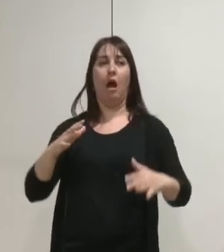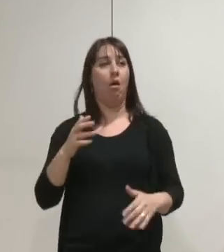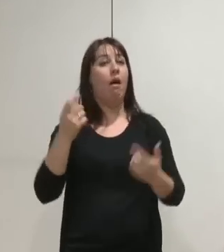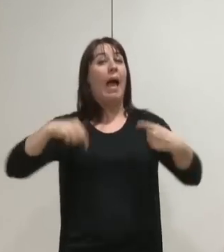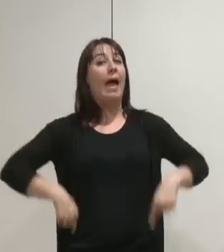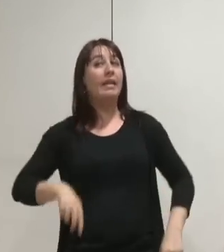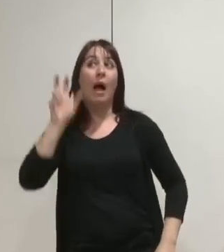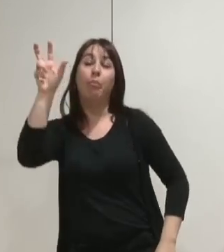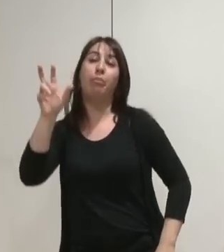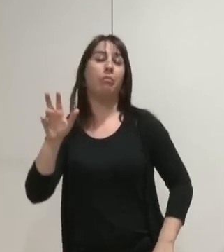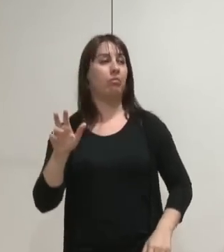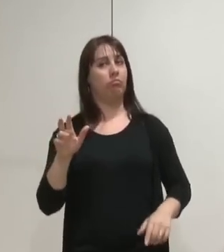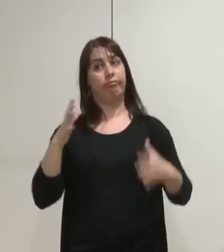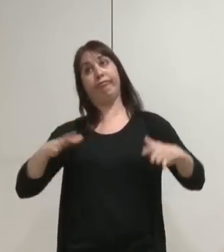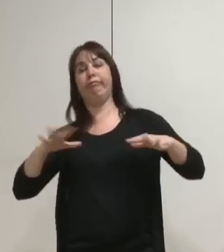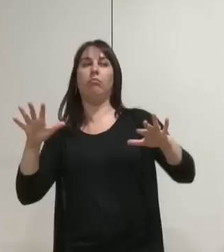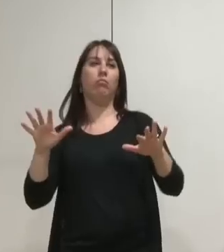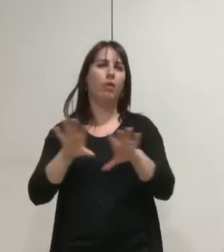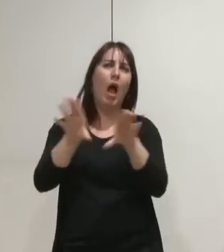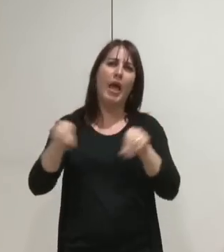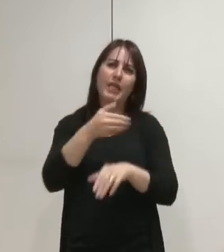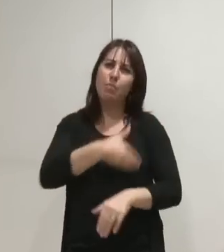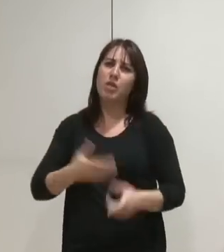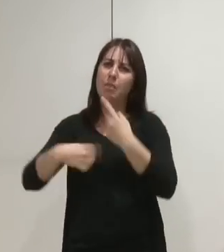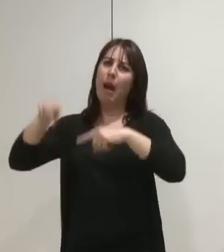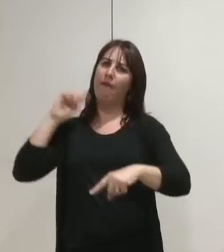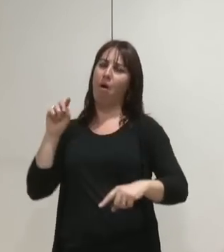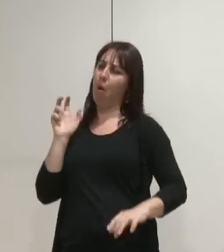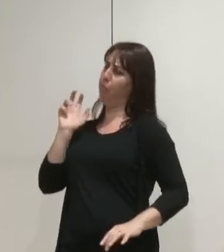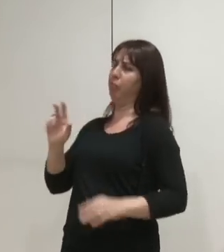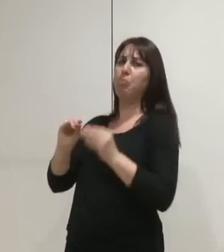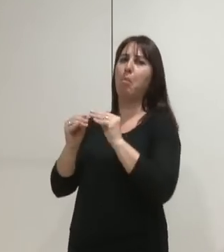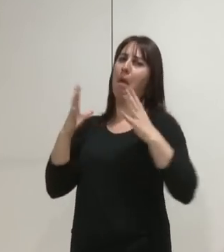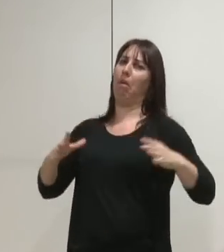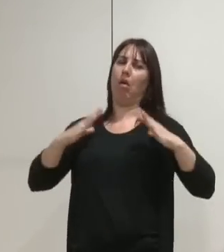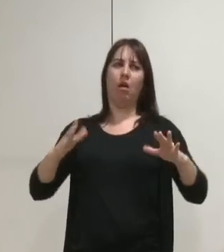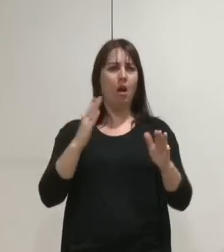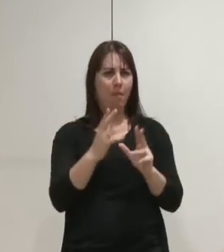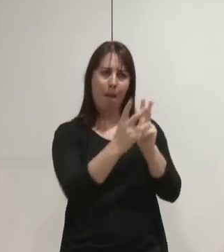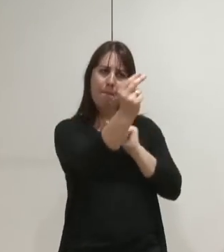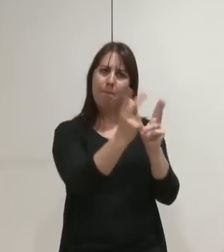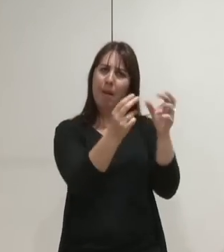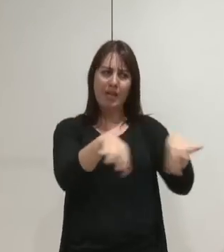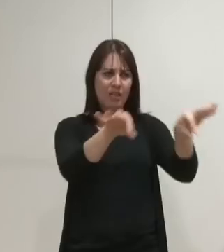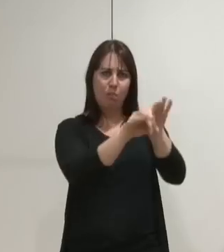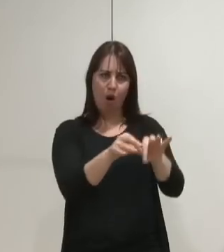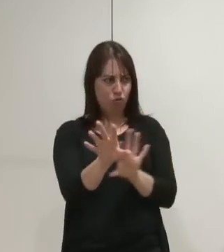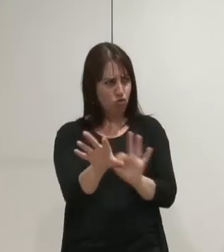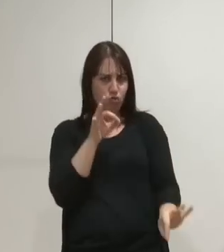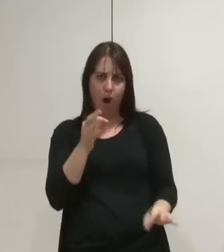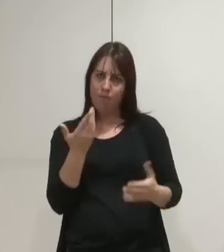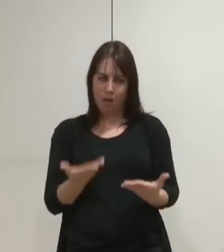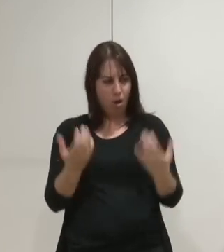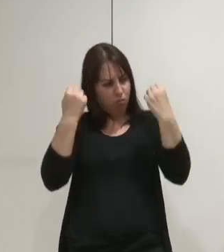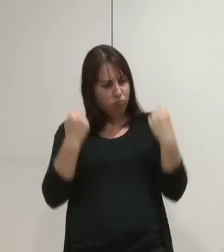fois c'est l'ancienne municipalité bon très bien mais vous avez fait des choix à propos du Palais des Sports donc il faut les assumer et